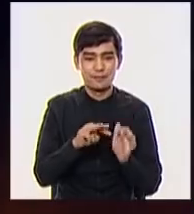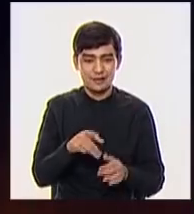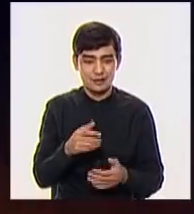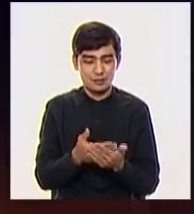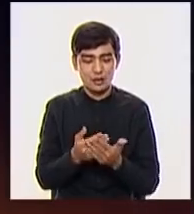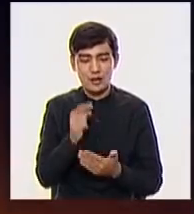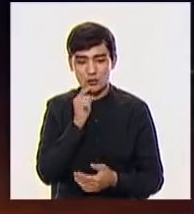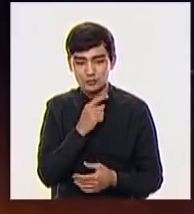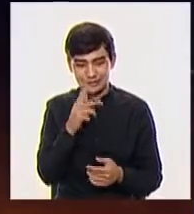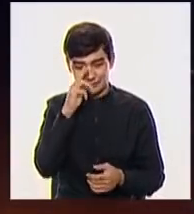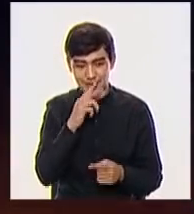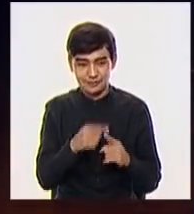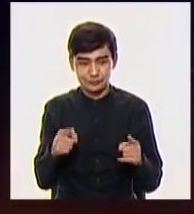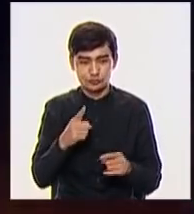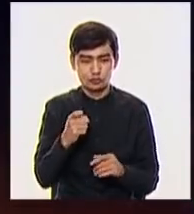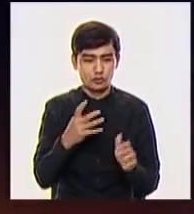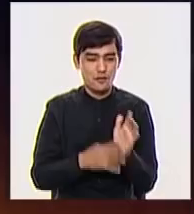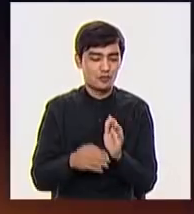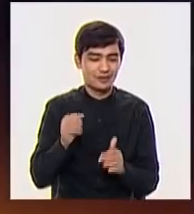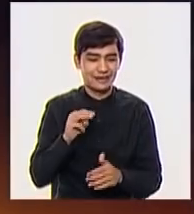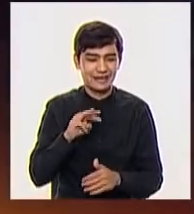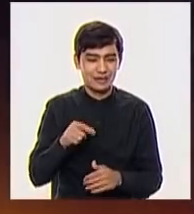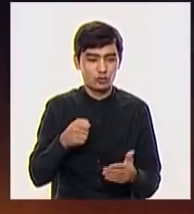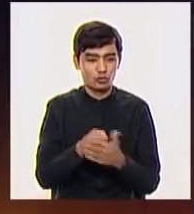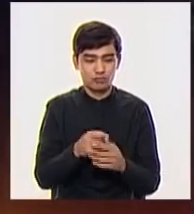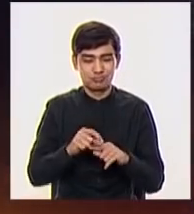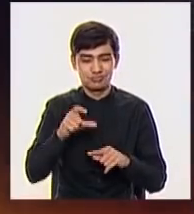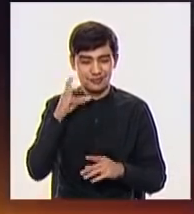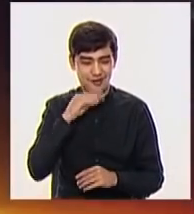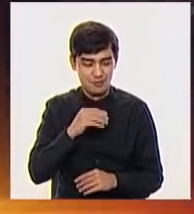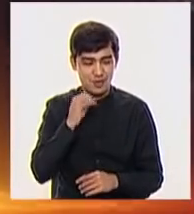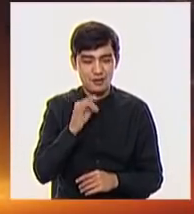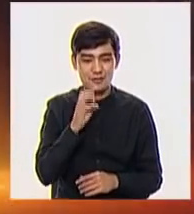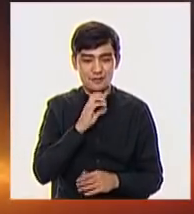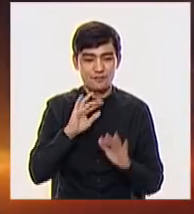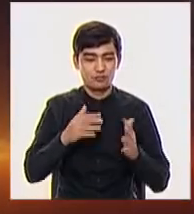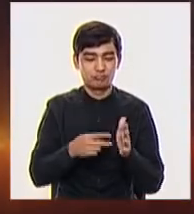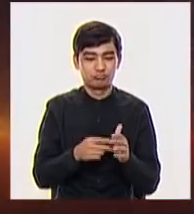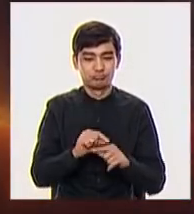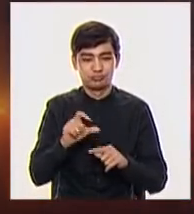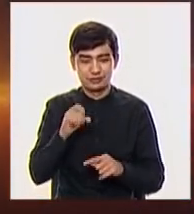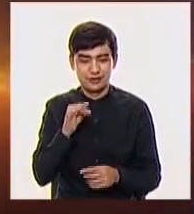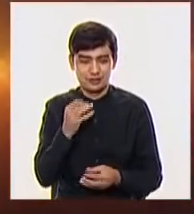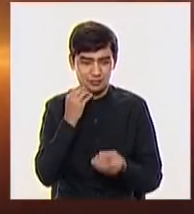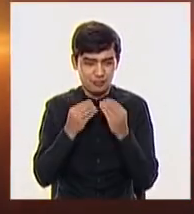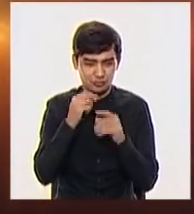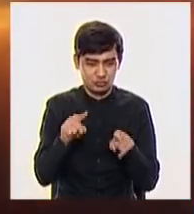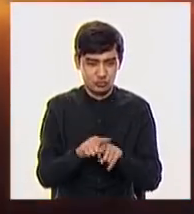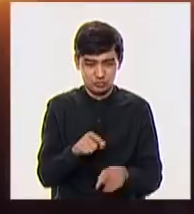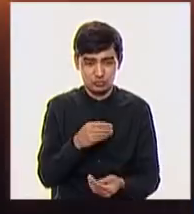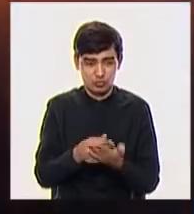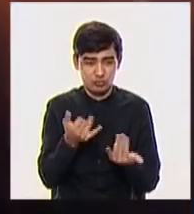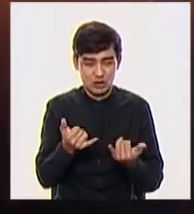бұл баға 3 ай ішінде 190 теңгеге дейін өсу мүмкін деп отыр. Бензин қымбаттаса, онсыз да аспандап кеткен азық-түлік